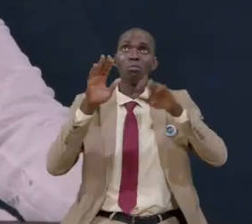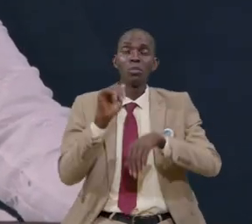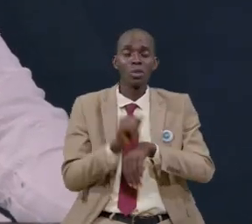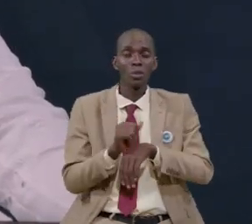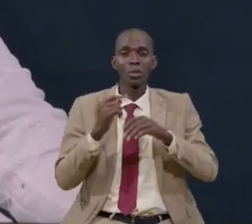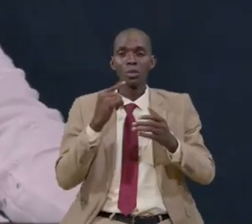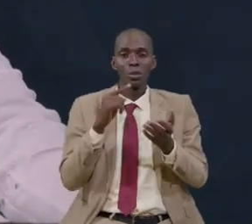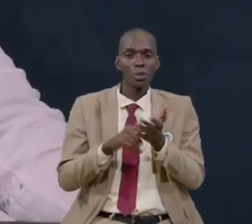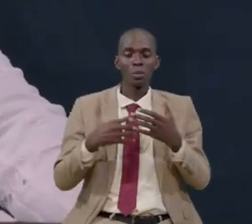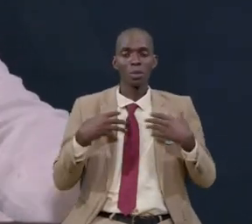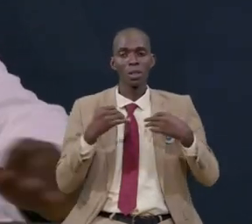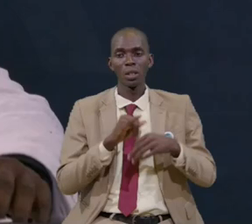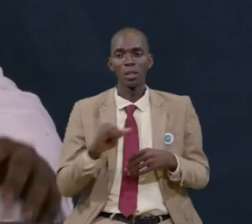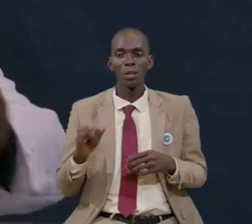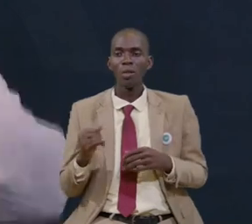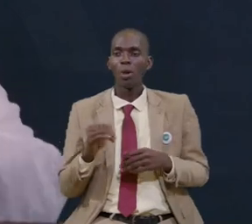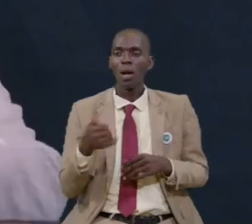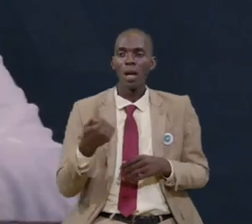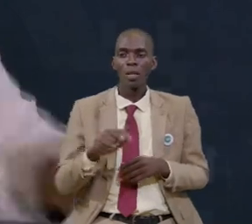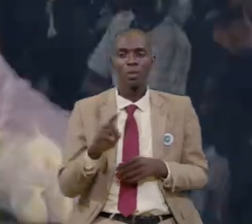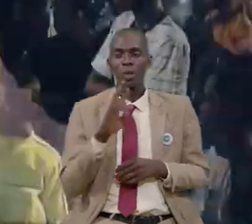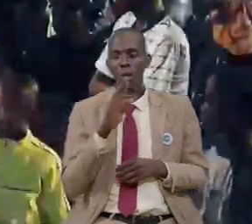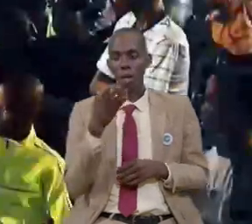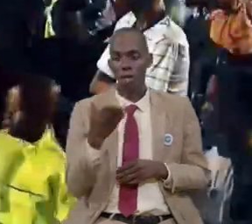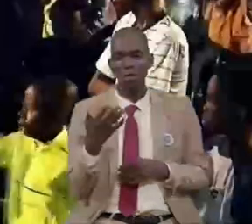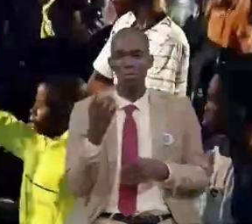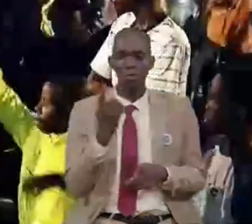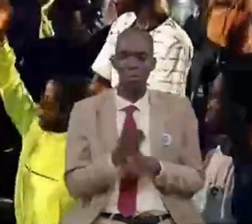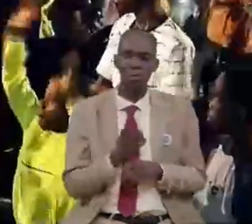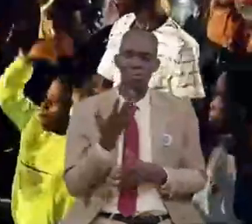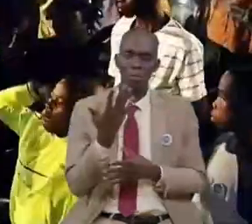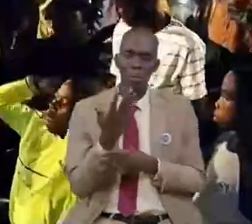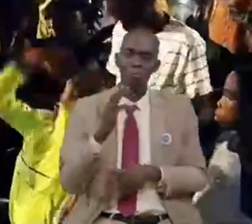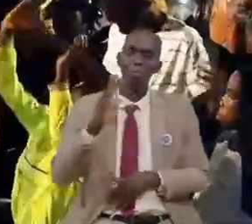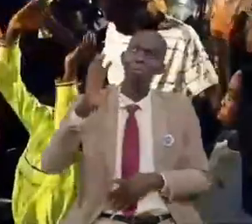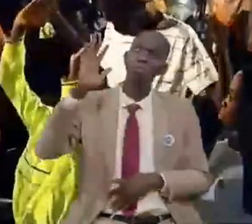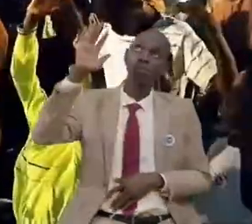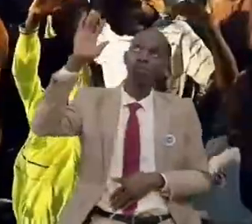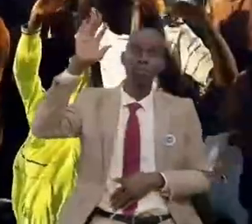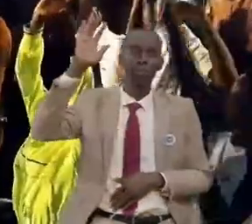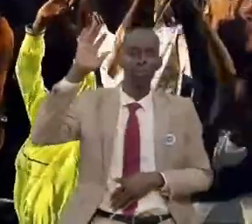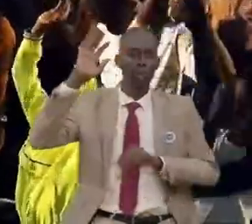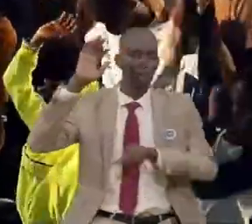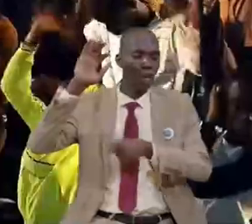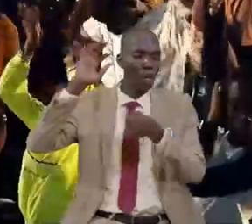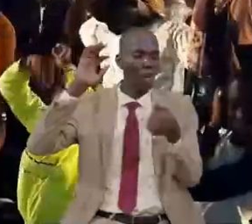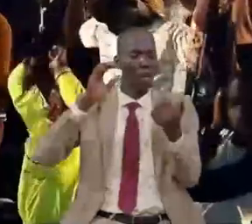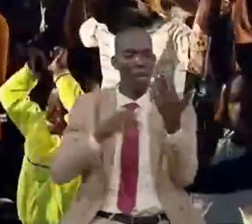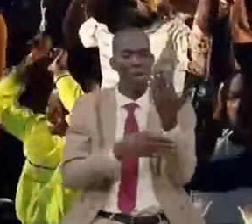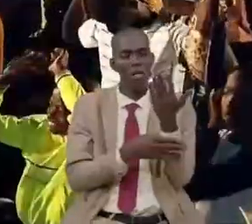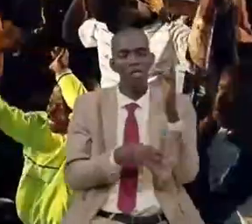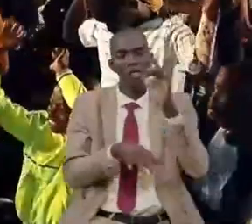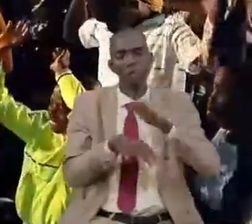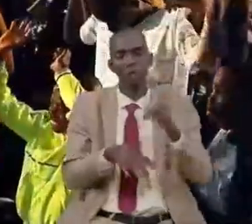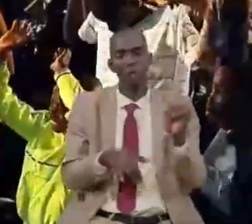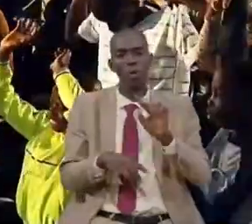délivrance remarquable, une guérison remarquable, où que vous soyez, levez la main et imposez-vous la main au